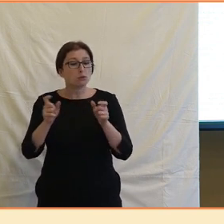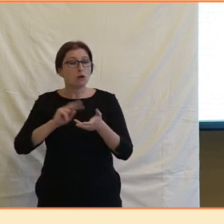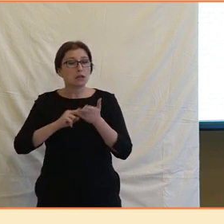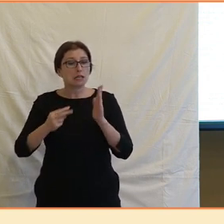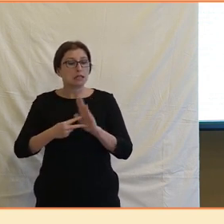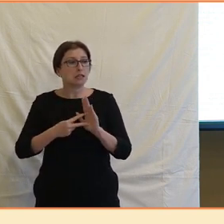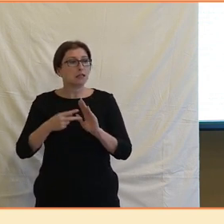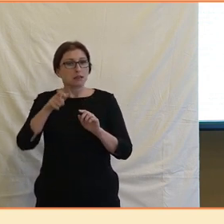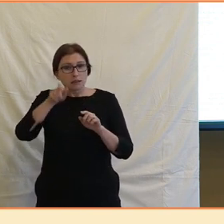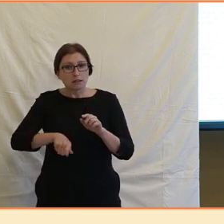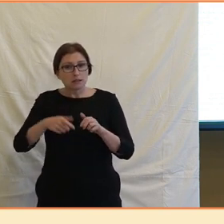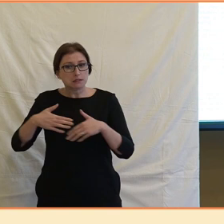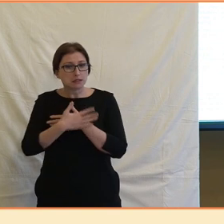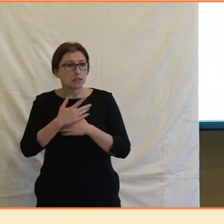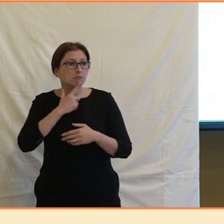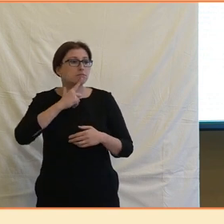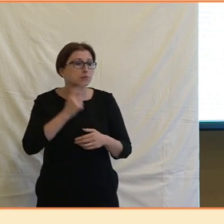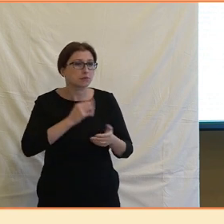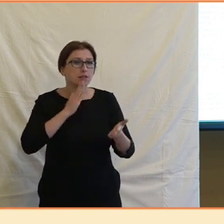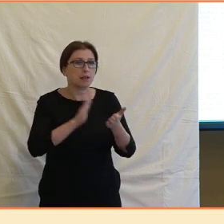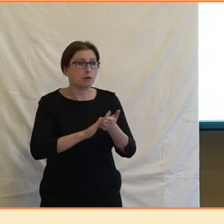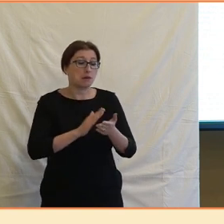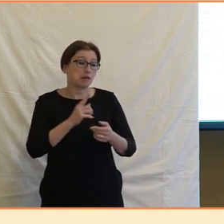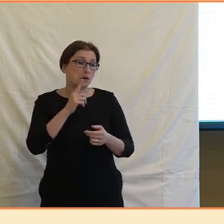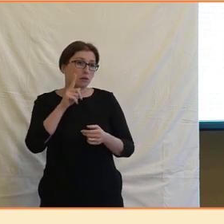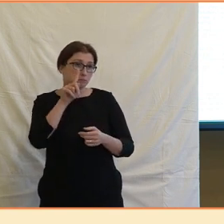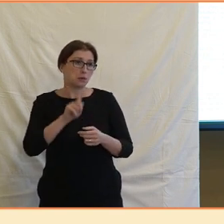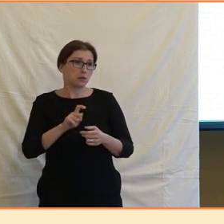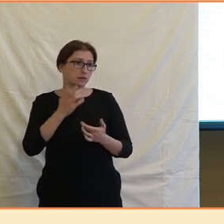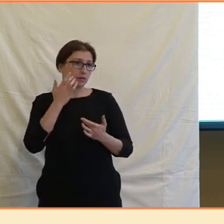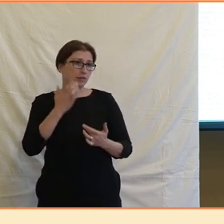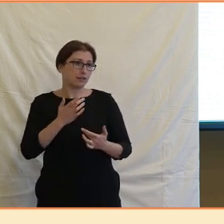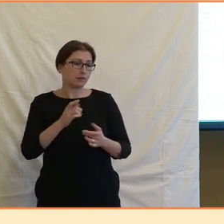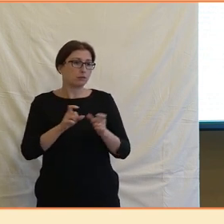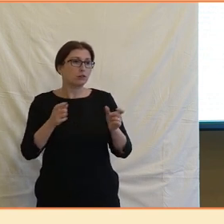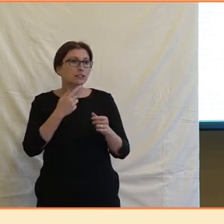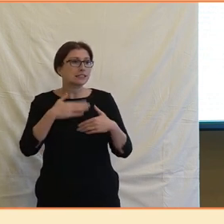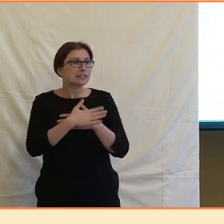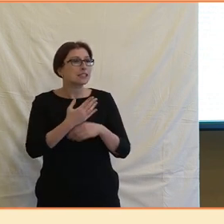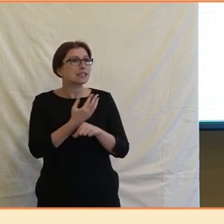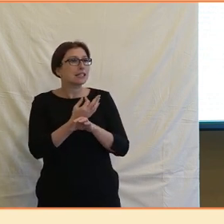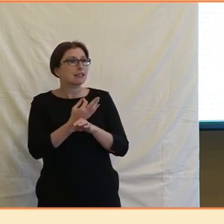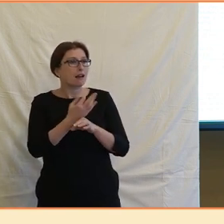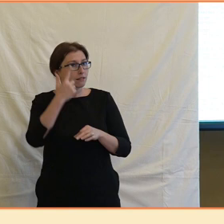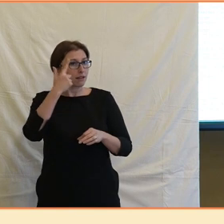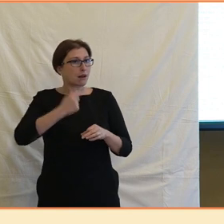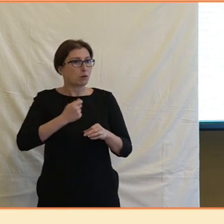to není reálné nějak dosáhnout nějakých dobrých výsledků zvýšením digitální